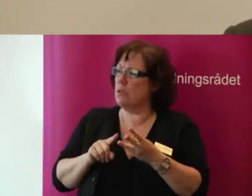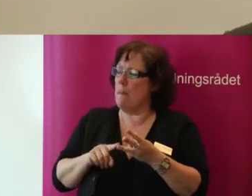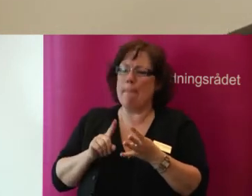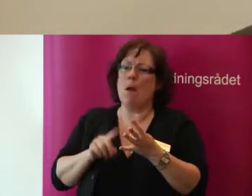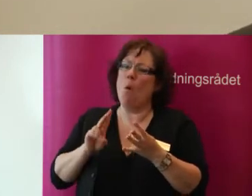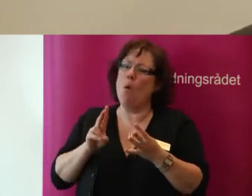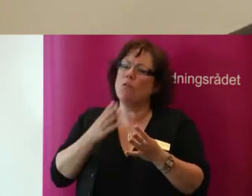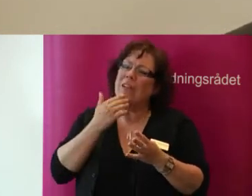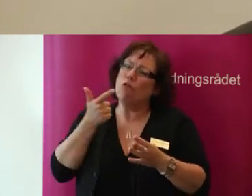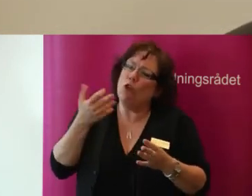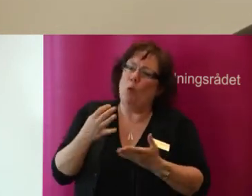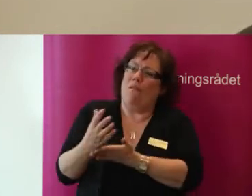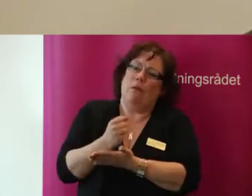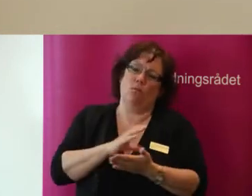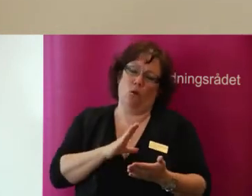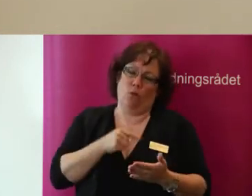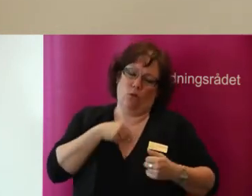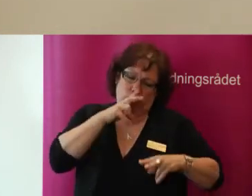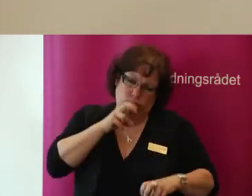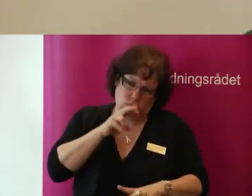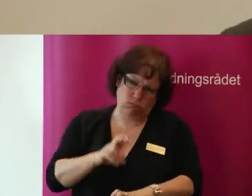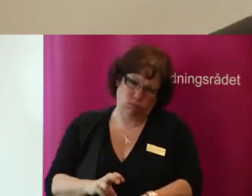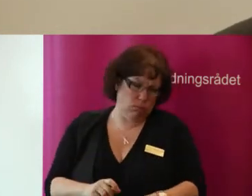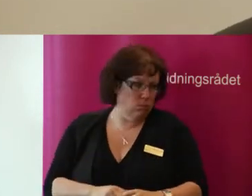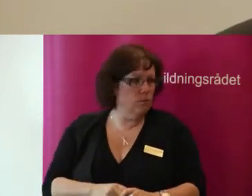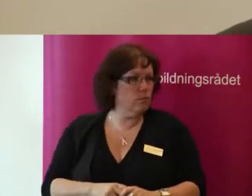av inkomst man har. Och